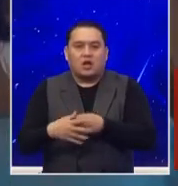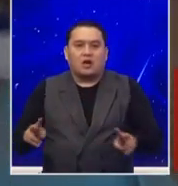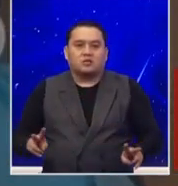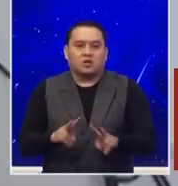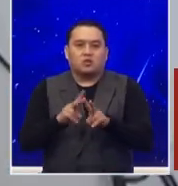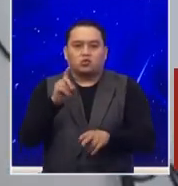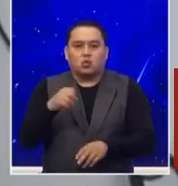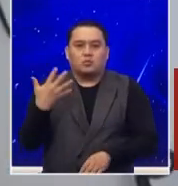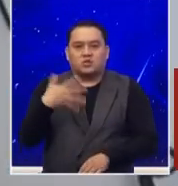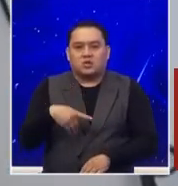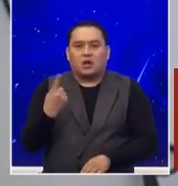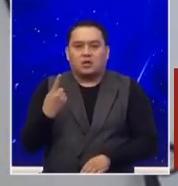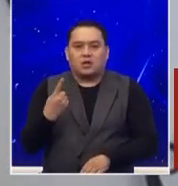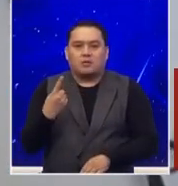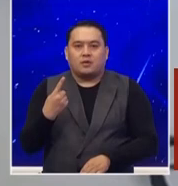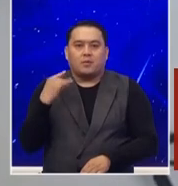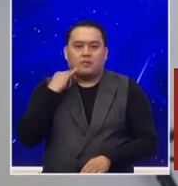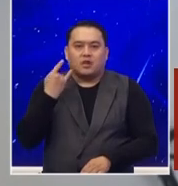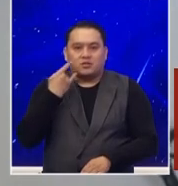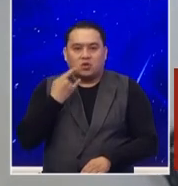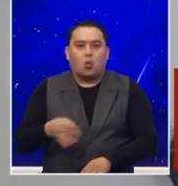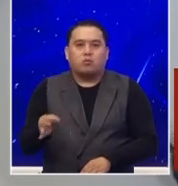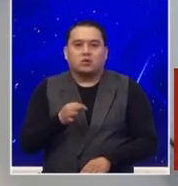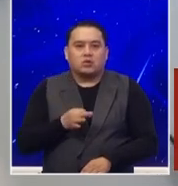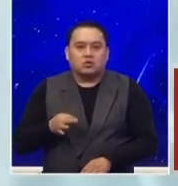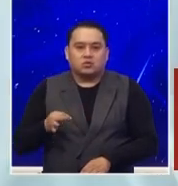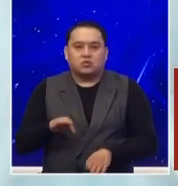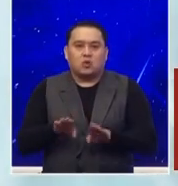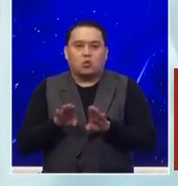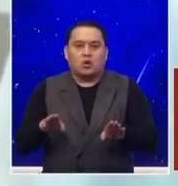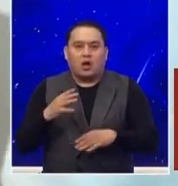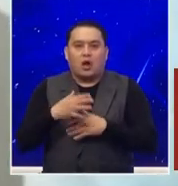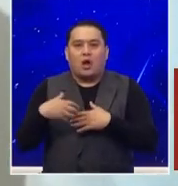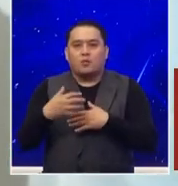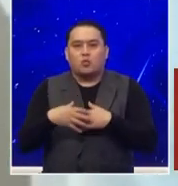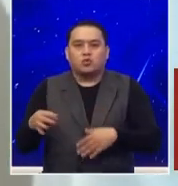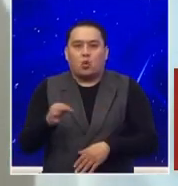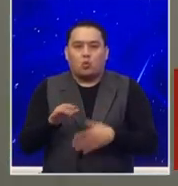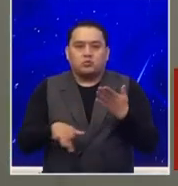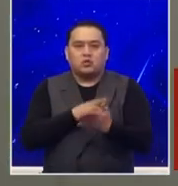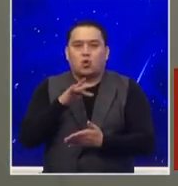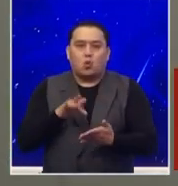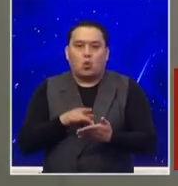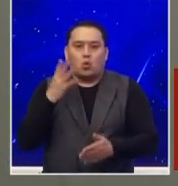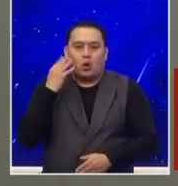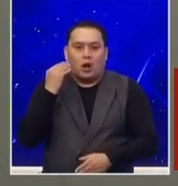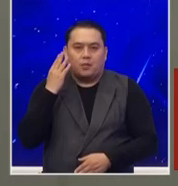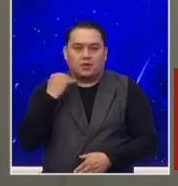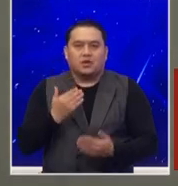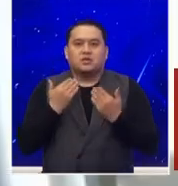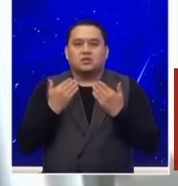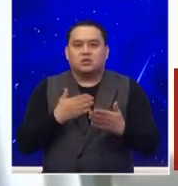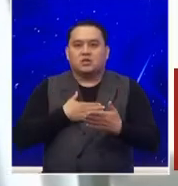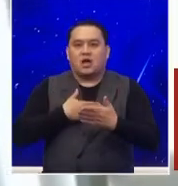151 заболевший зарегистрирован в Павлодарской области. Неутешительная статистика наблюдается в Акмолинской области и в городе